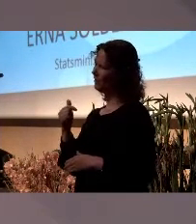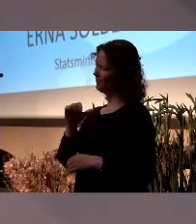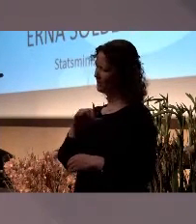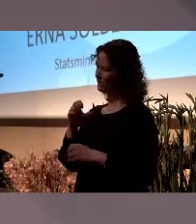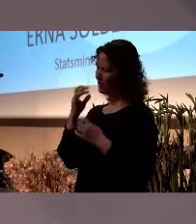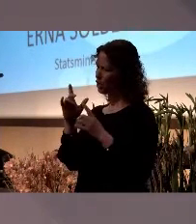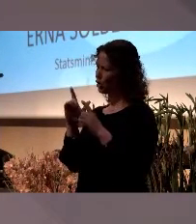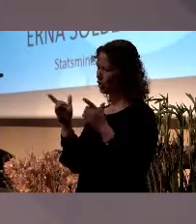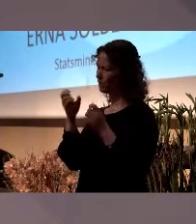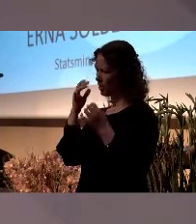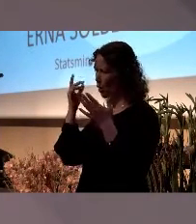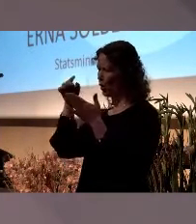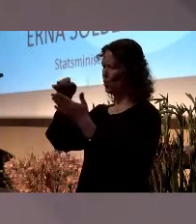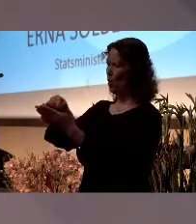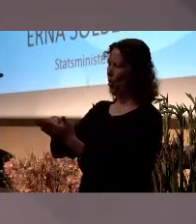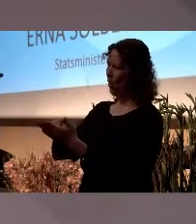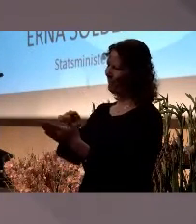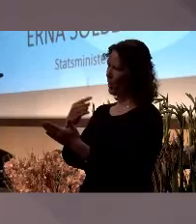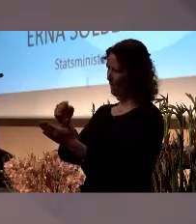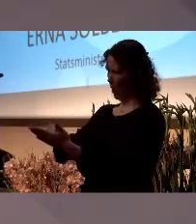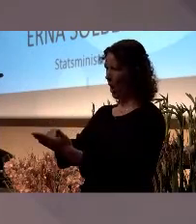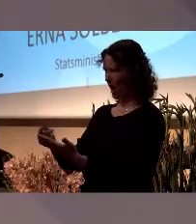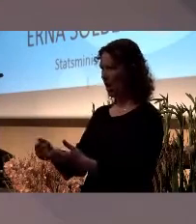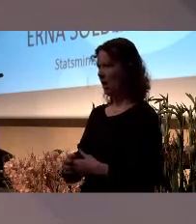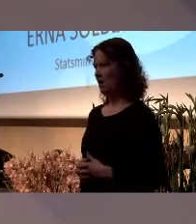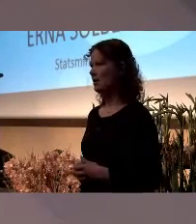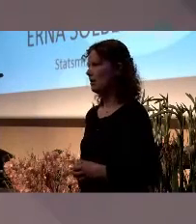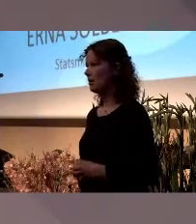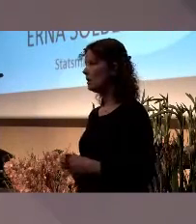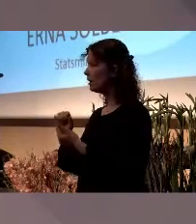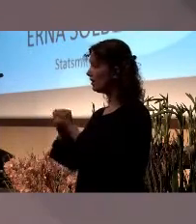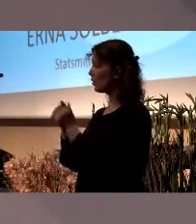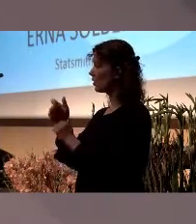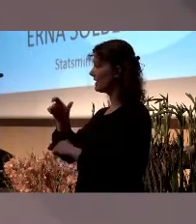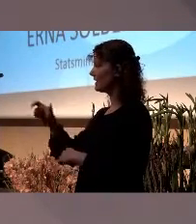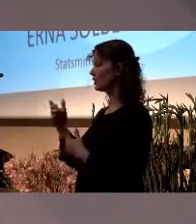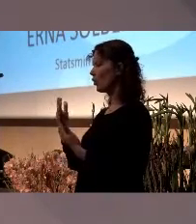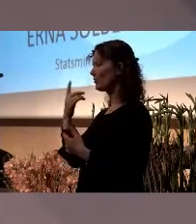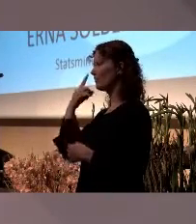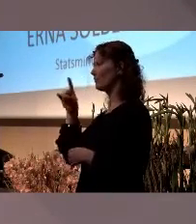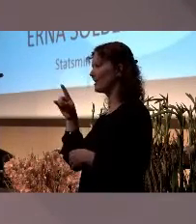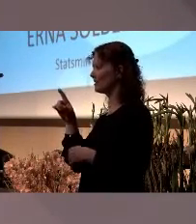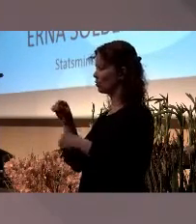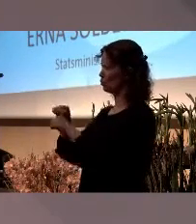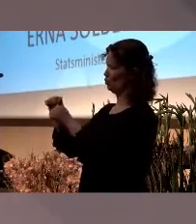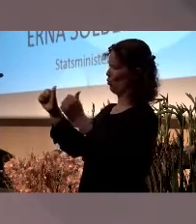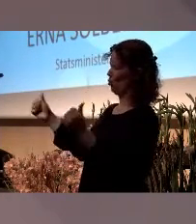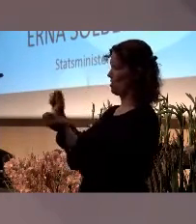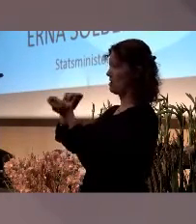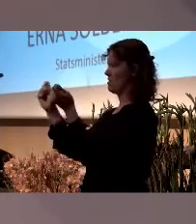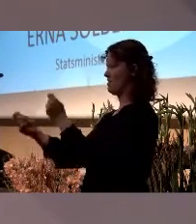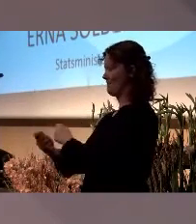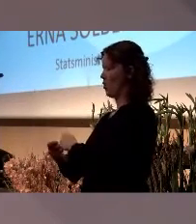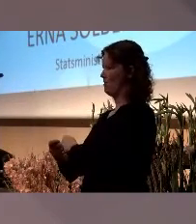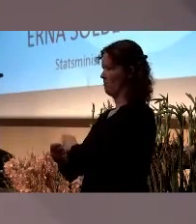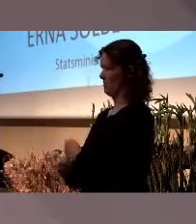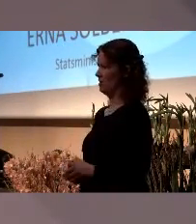lykkes med å nå våre målsetninger. Politikere er ofte gode på de store reformene.